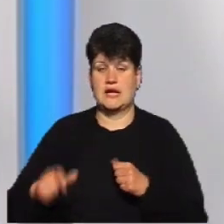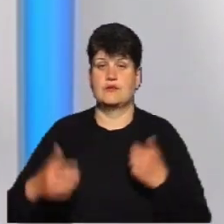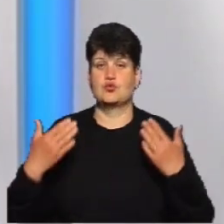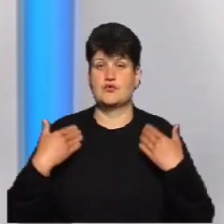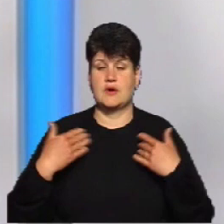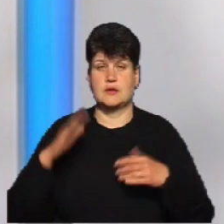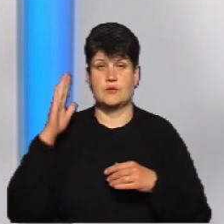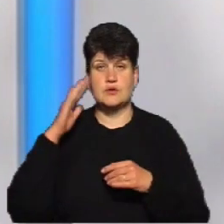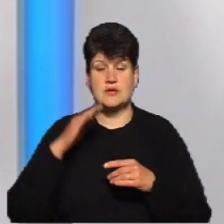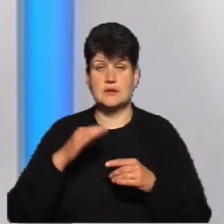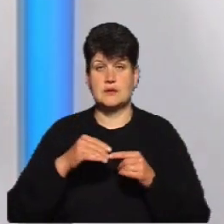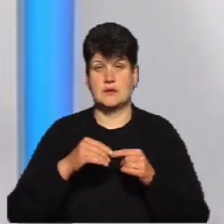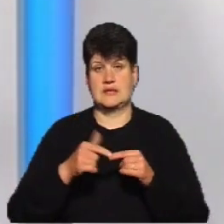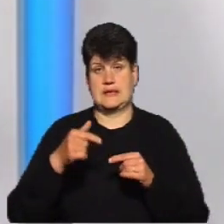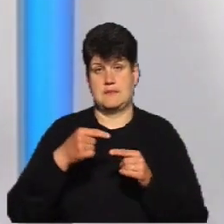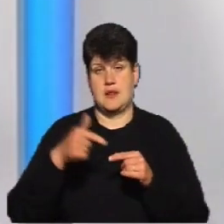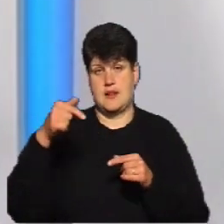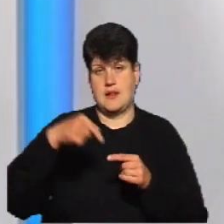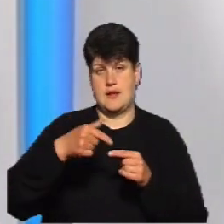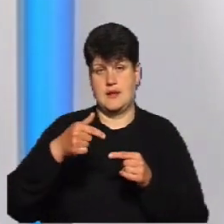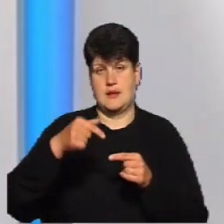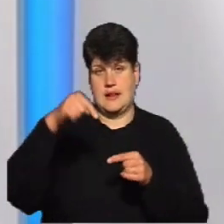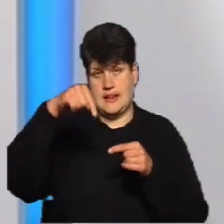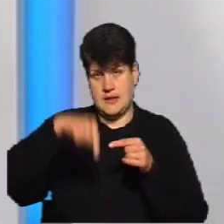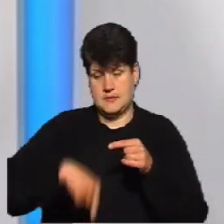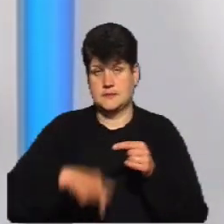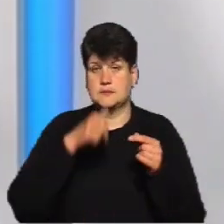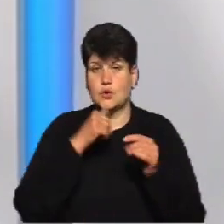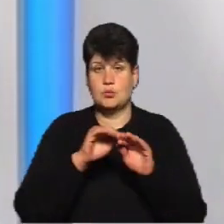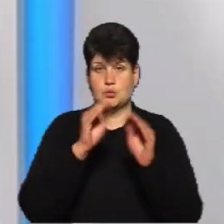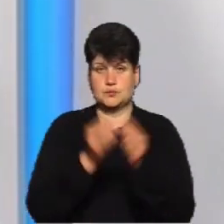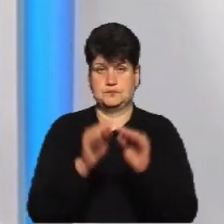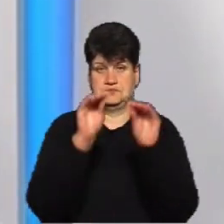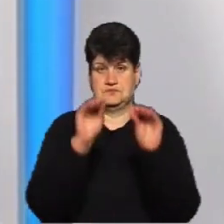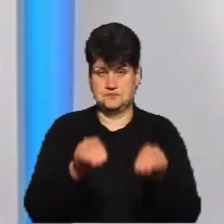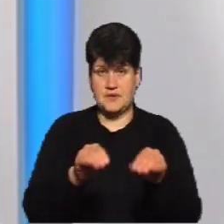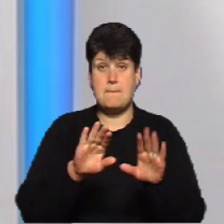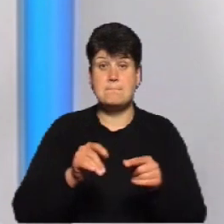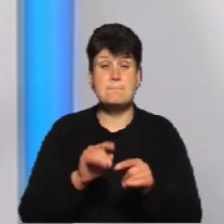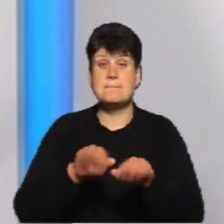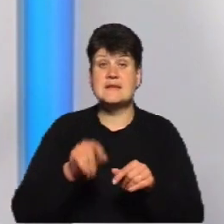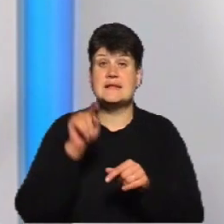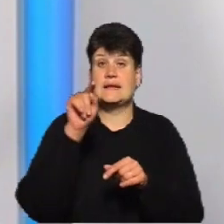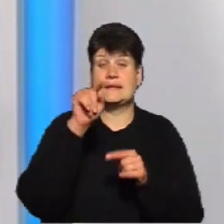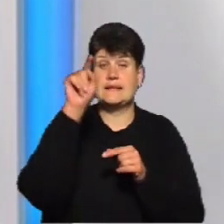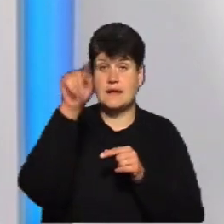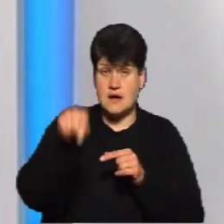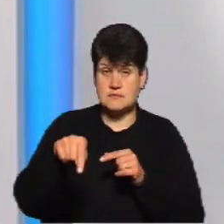вимірюються глибини і далі встановлюються попереджені буйки. Це означає, що після тих буйків глибина, відповідно, вже